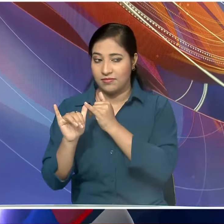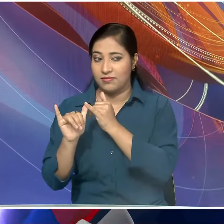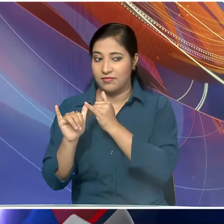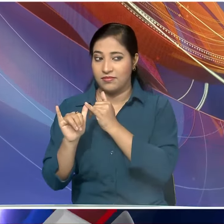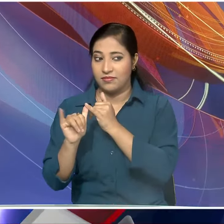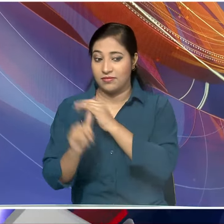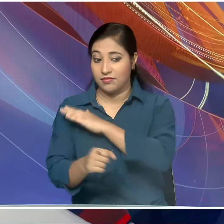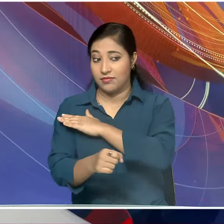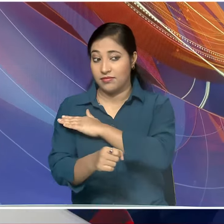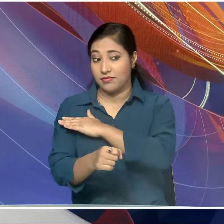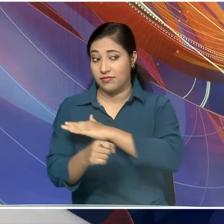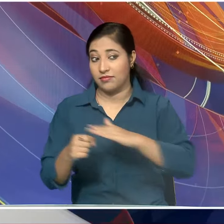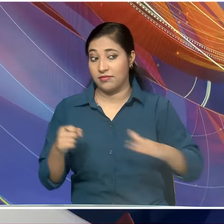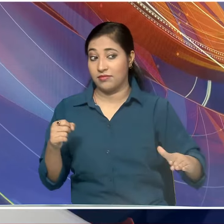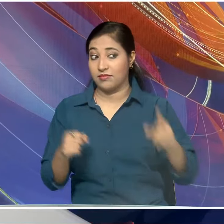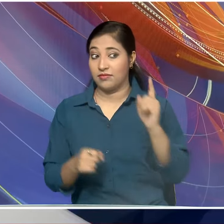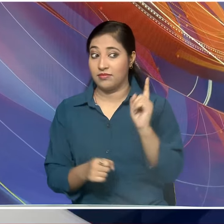अंत